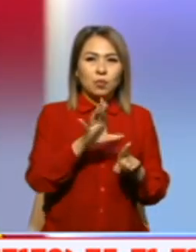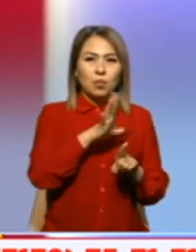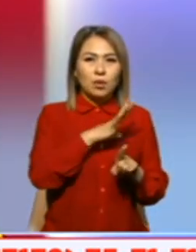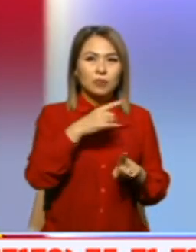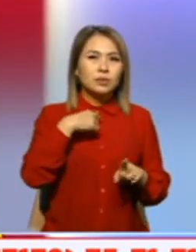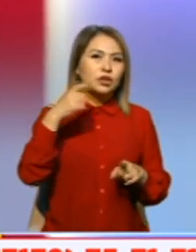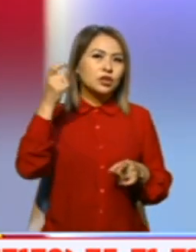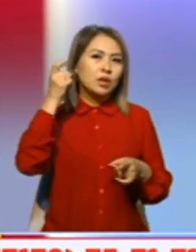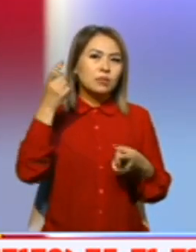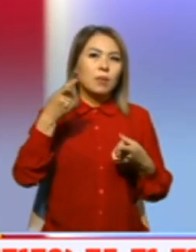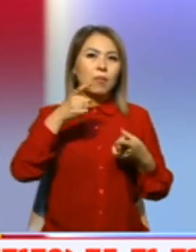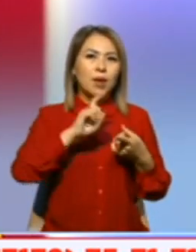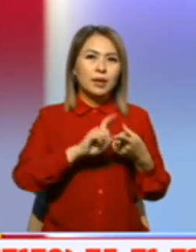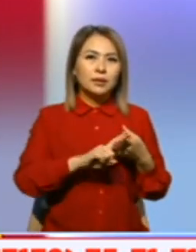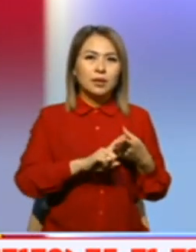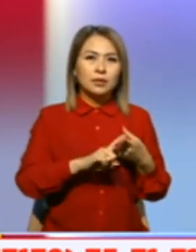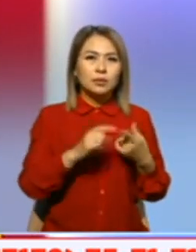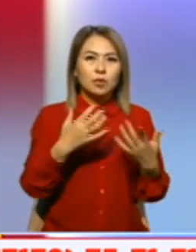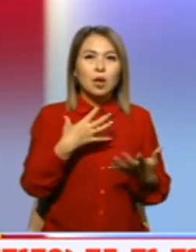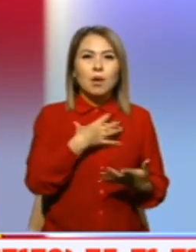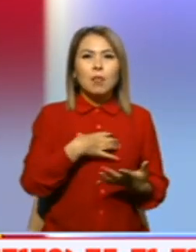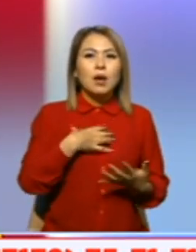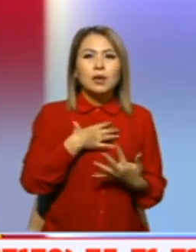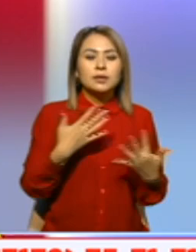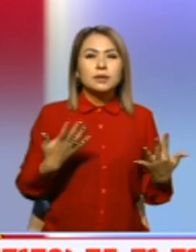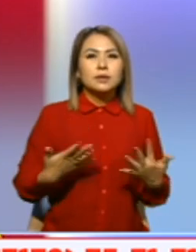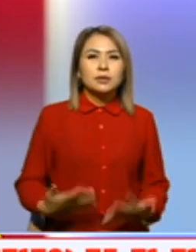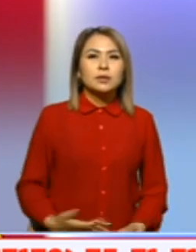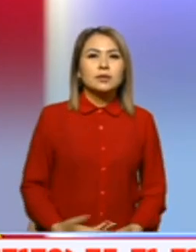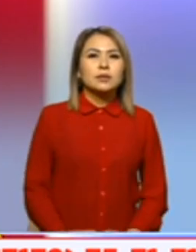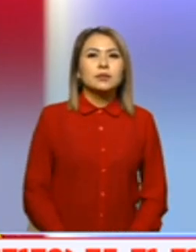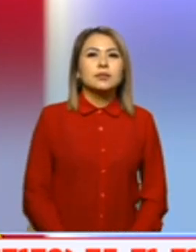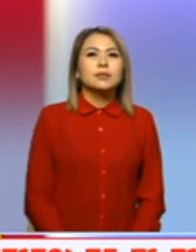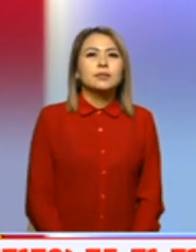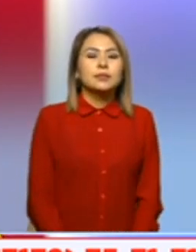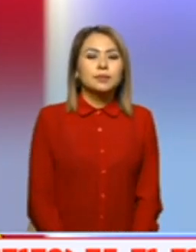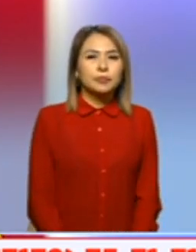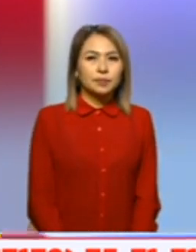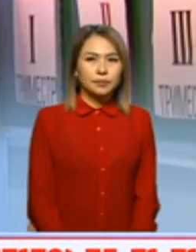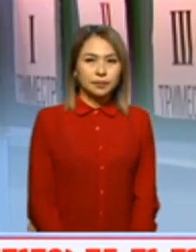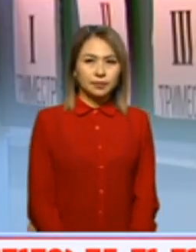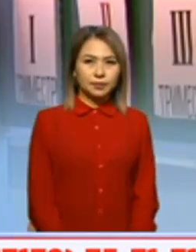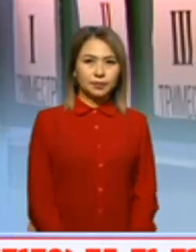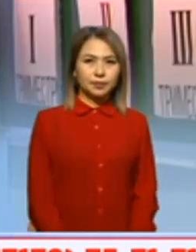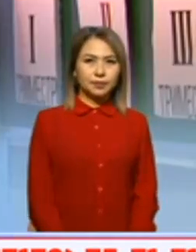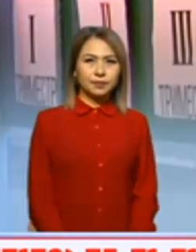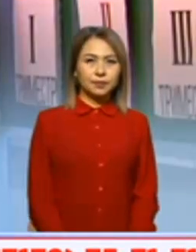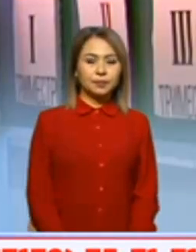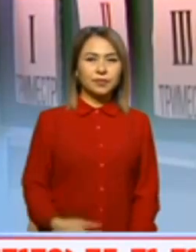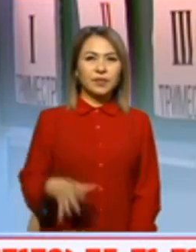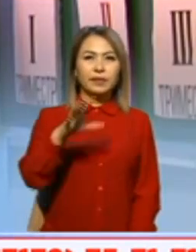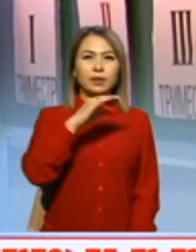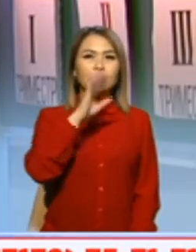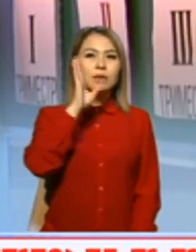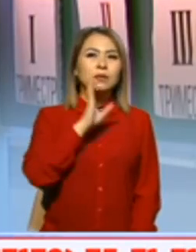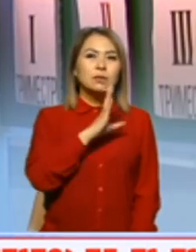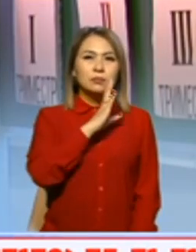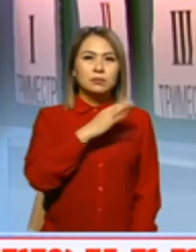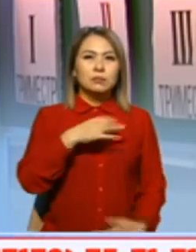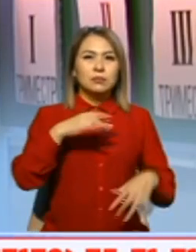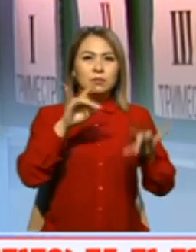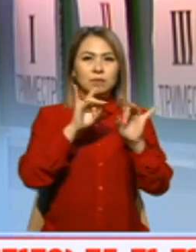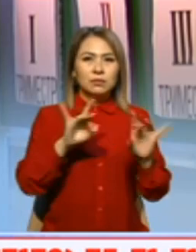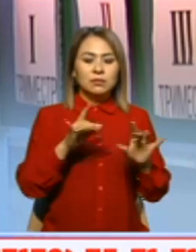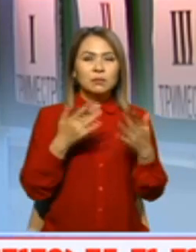жасыма байланысты. Бұның маңыздылығы неде? Мен айтар едім барлық қыз-келіншектерге, енді